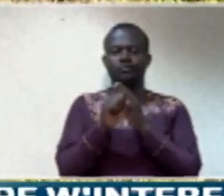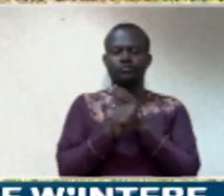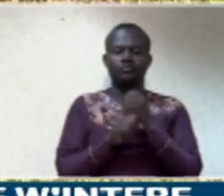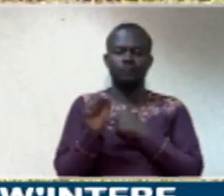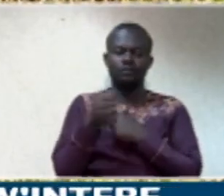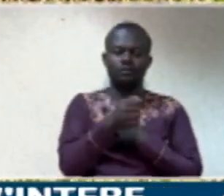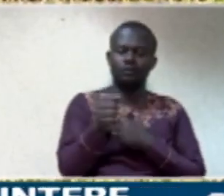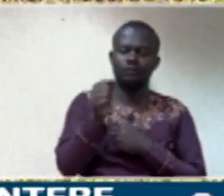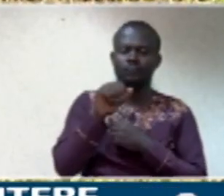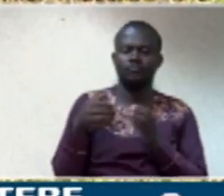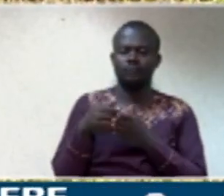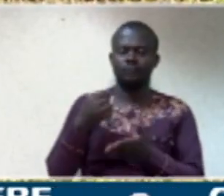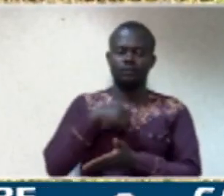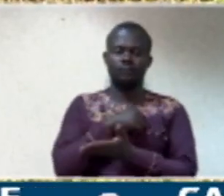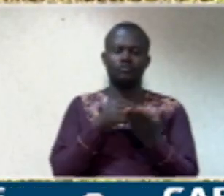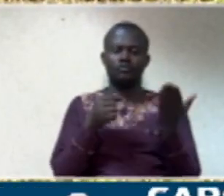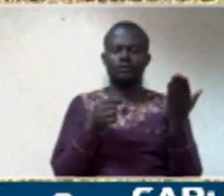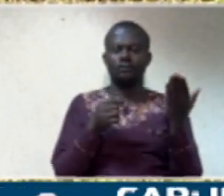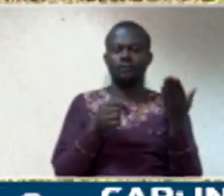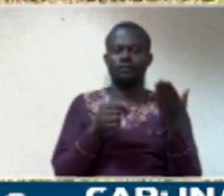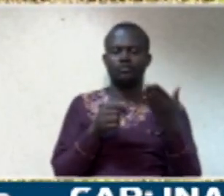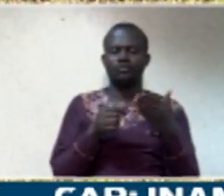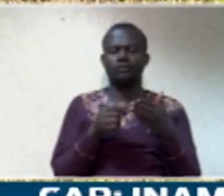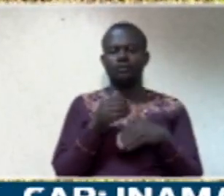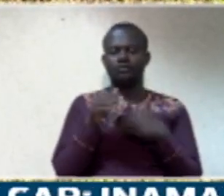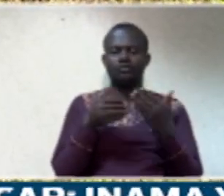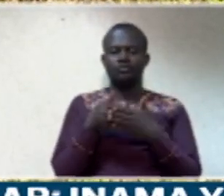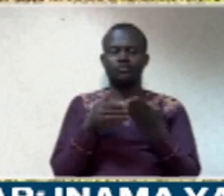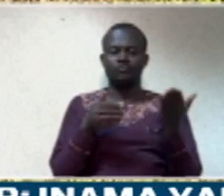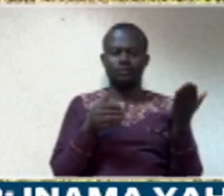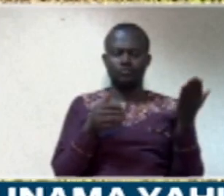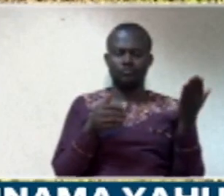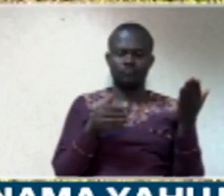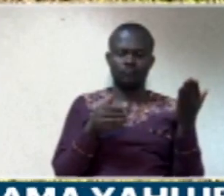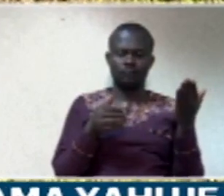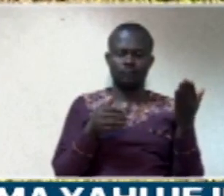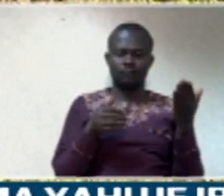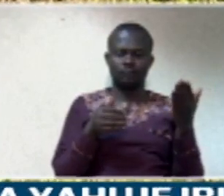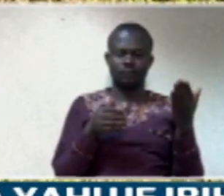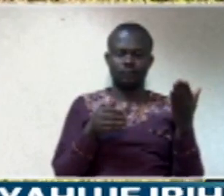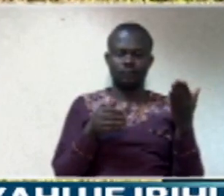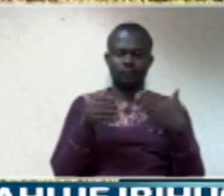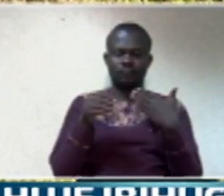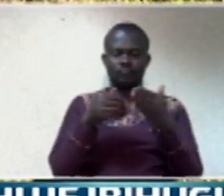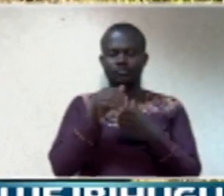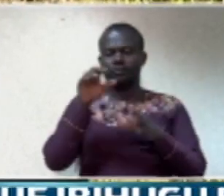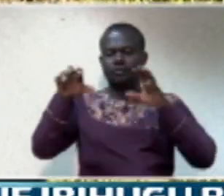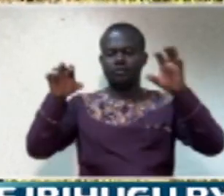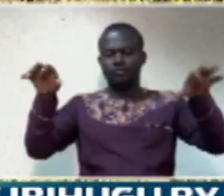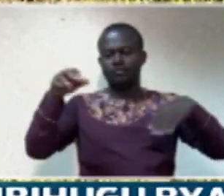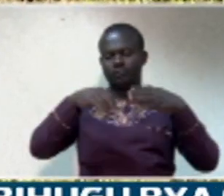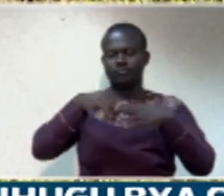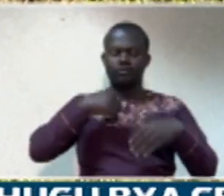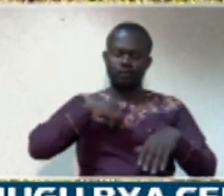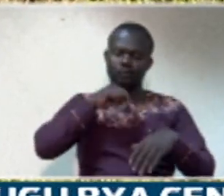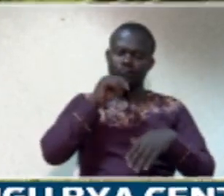Hari abo bari batugendereye harimo abanyamahanga harimo n'abanyarwanda bende bari baturutse mu bice by'igihugu hirya no hino abo bagize